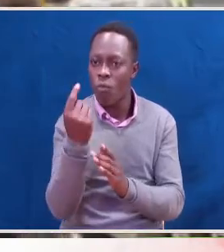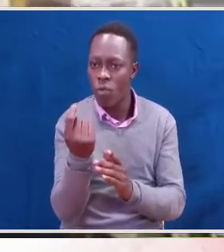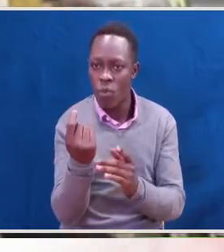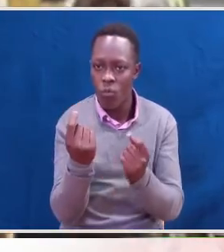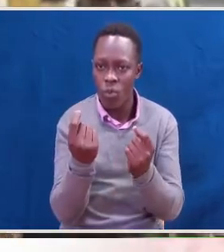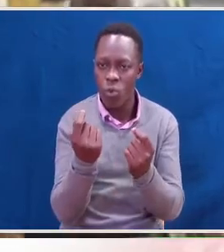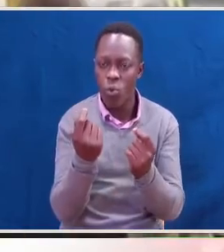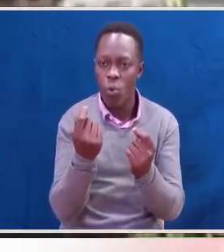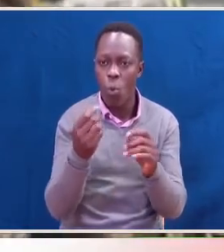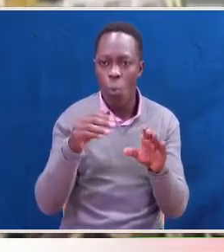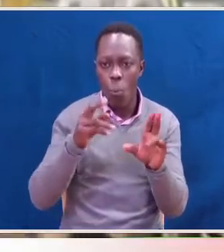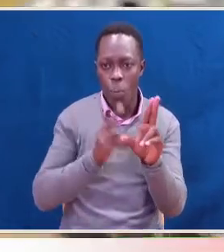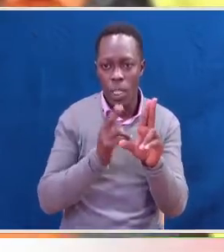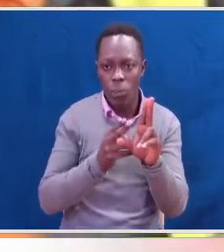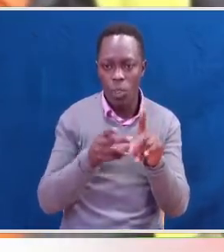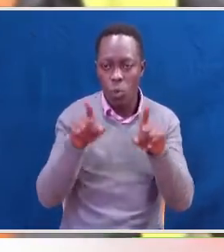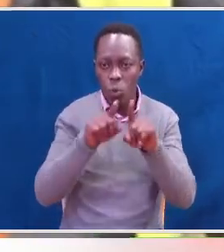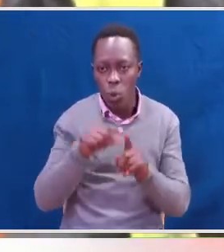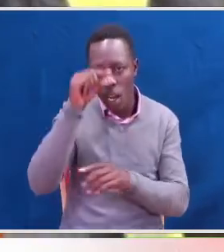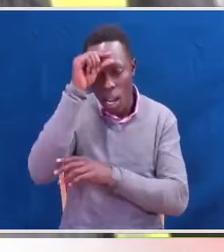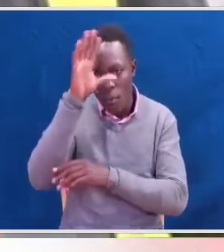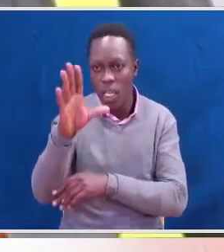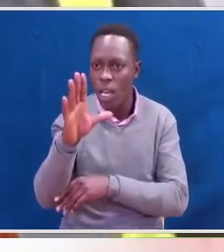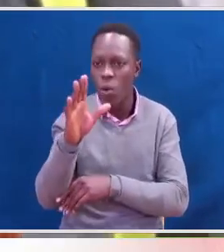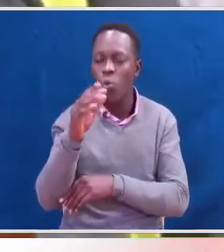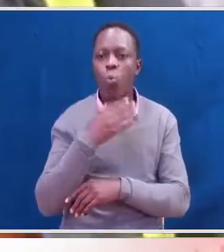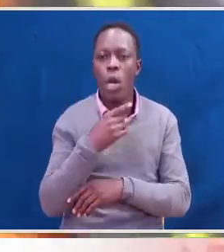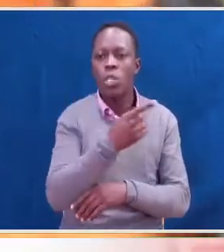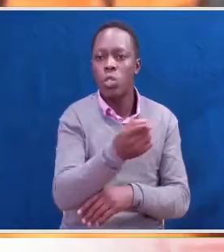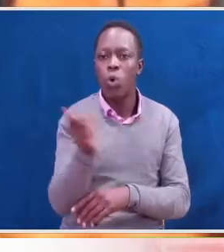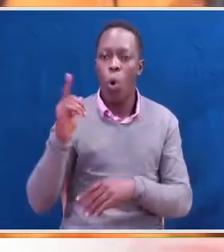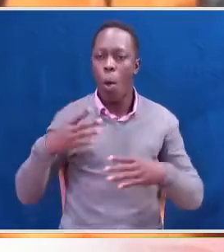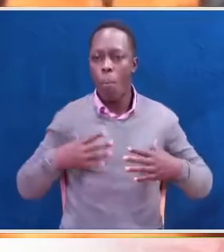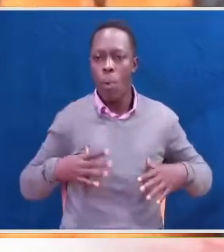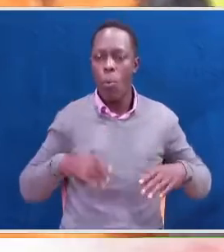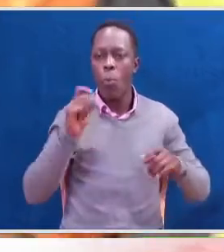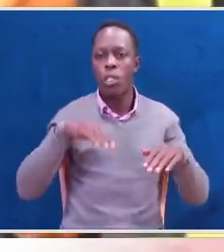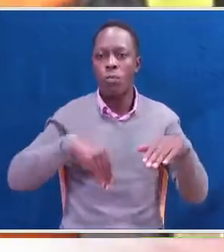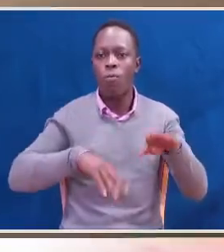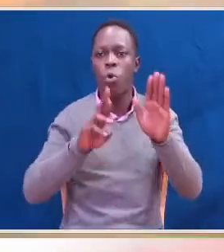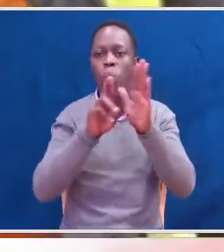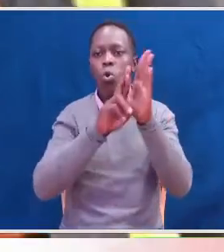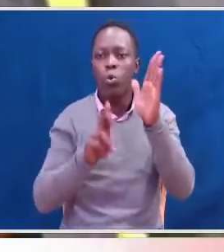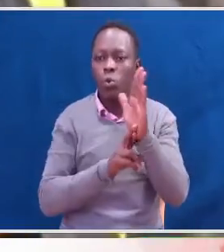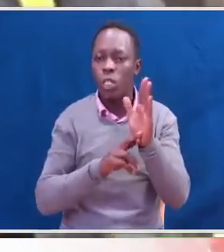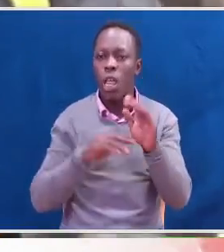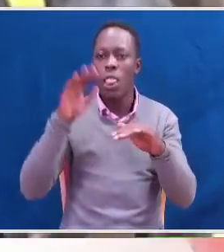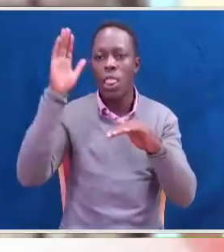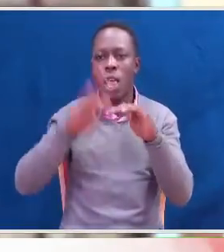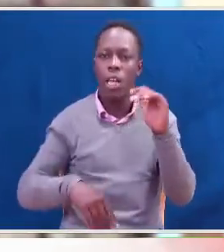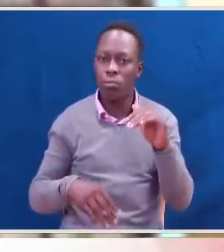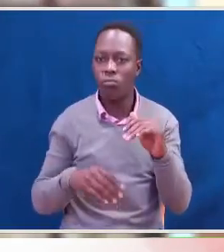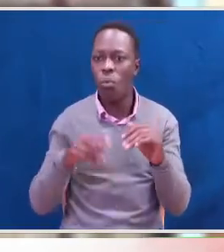Naibu gavana wa kaunti hiyo Stanley Kenei akiwataka wakazi kufuata masharti hayo ili kuepukana na mkono wa